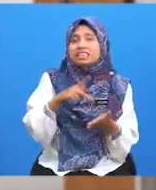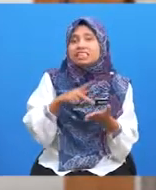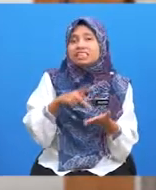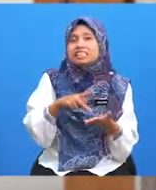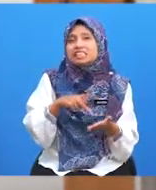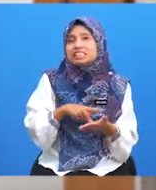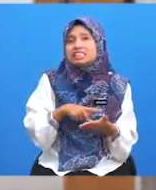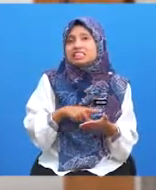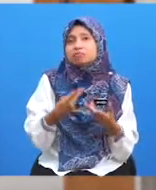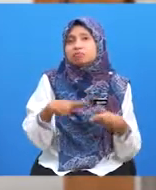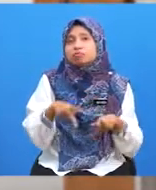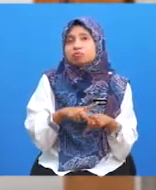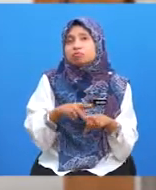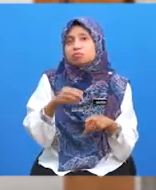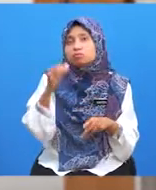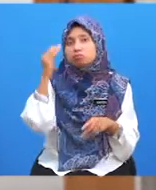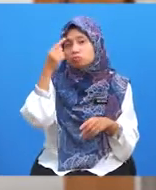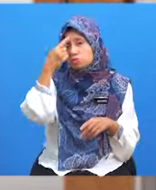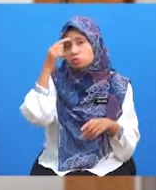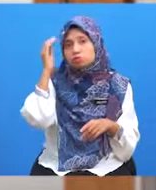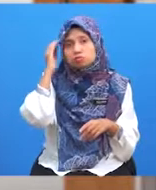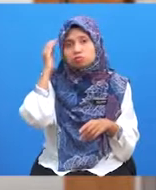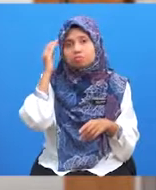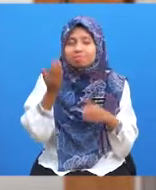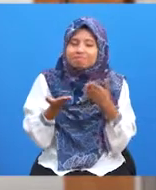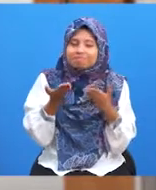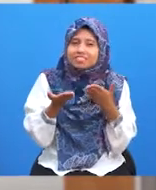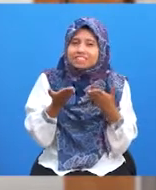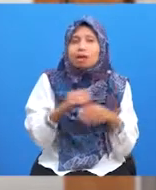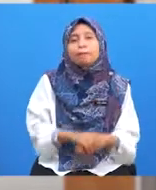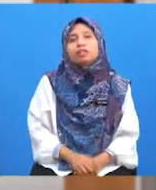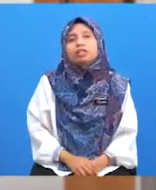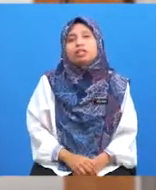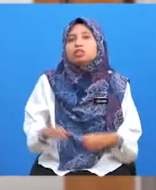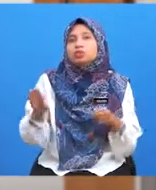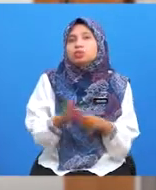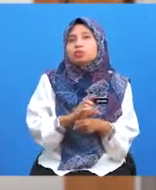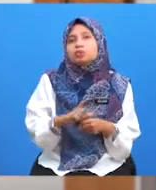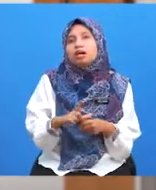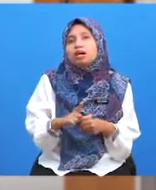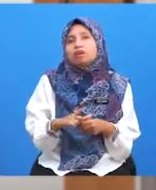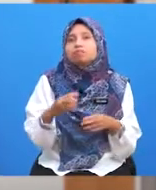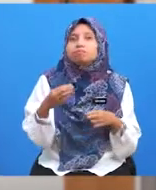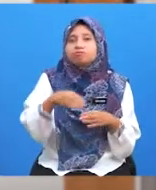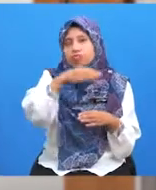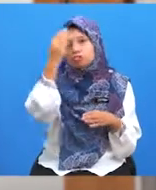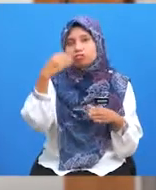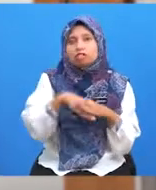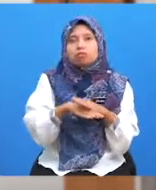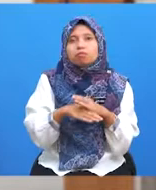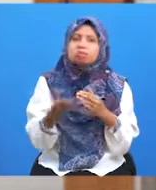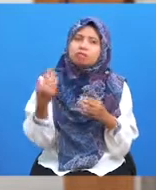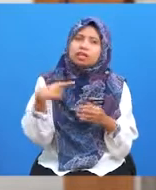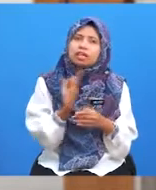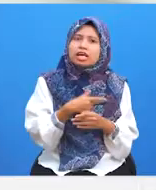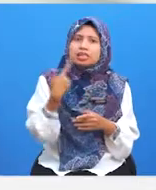melaporkan keuangan pernyataan yang konsisten hai oke cukuplah dalam faktur dalaman Mari